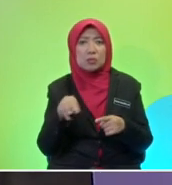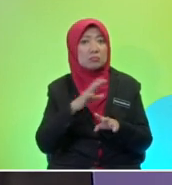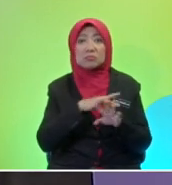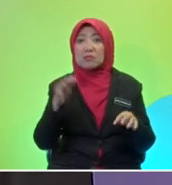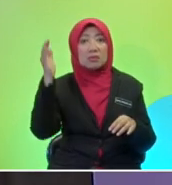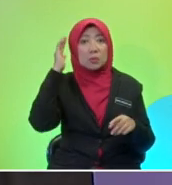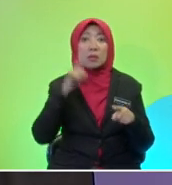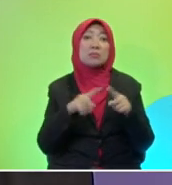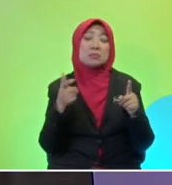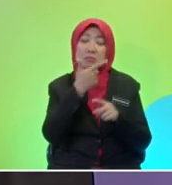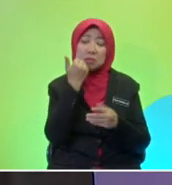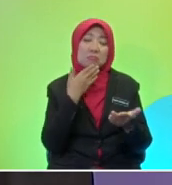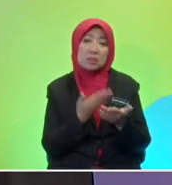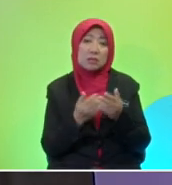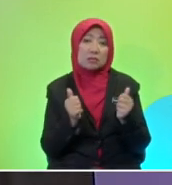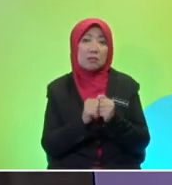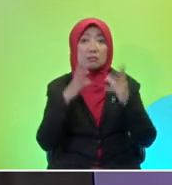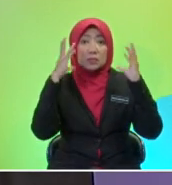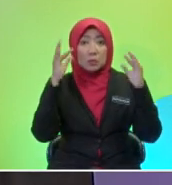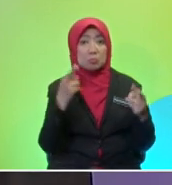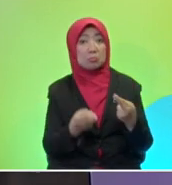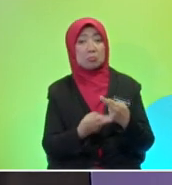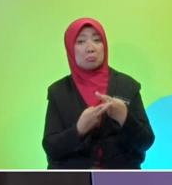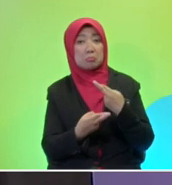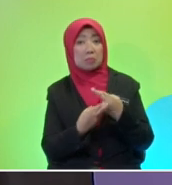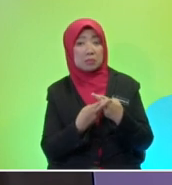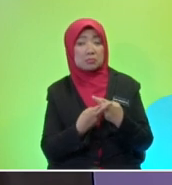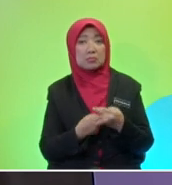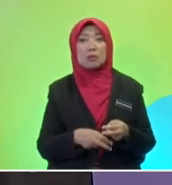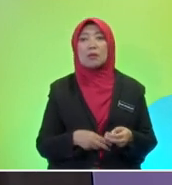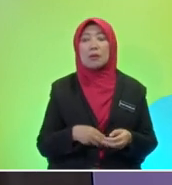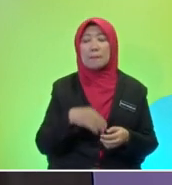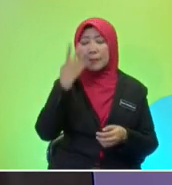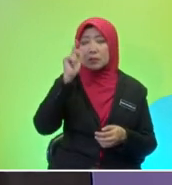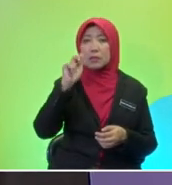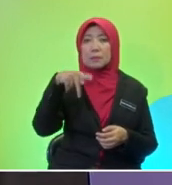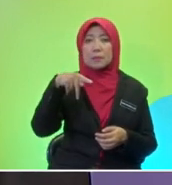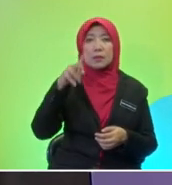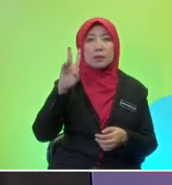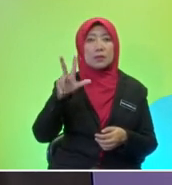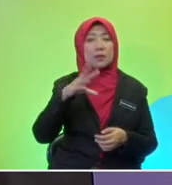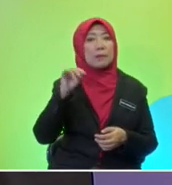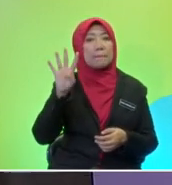kita bagi empat Jangan gitu ataupun ada isu juga guru bagi TV tiga TV empat sebab